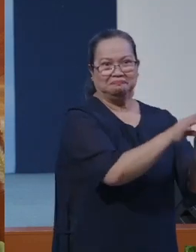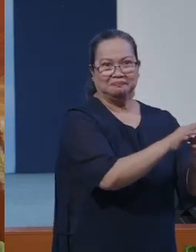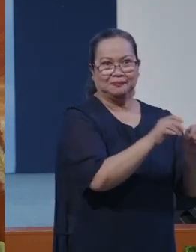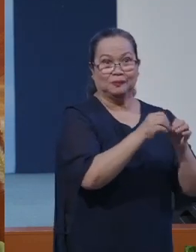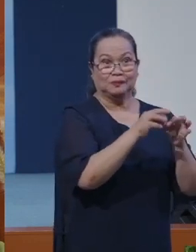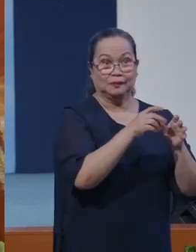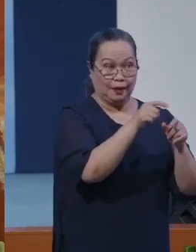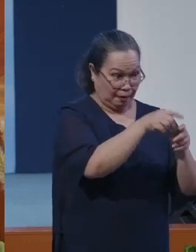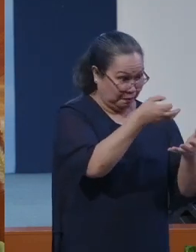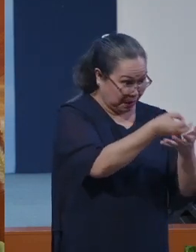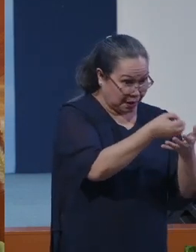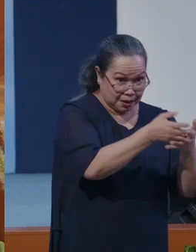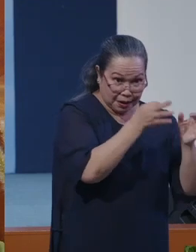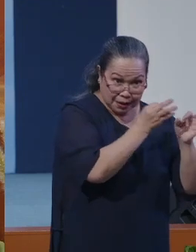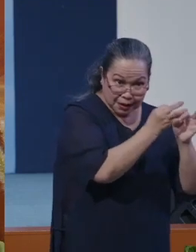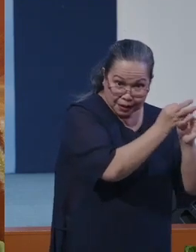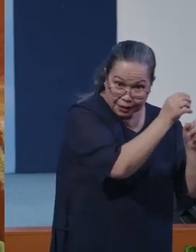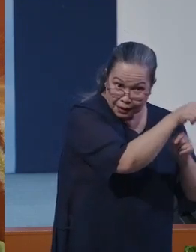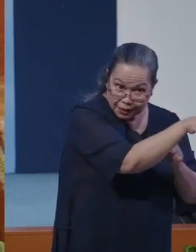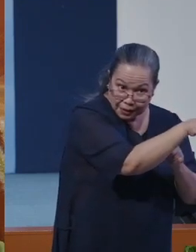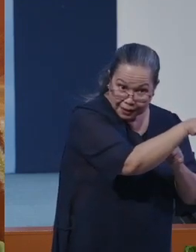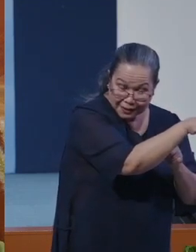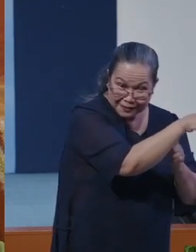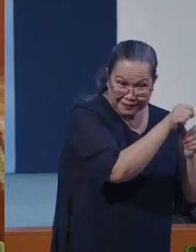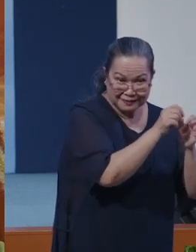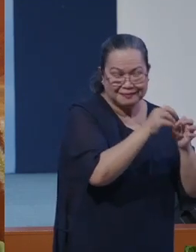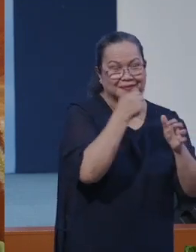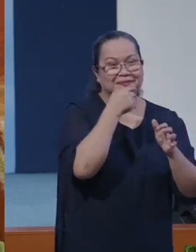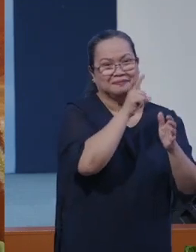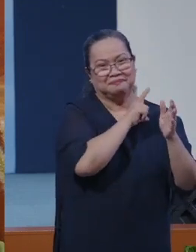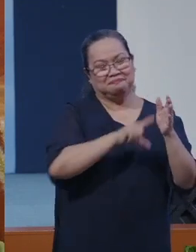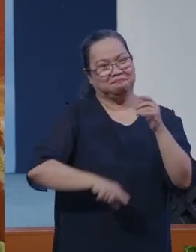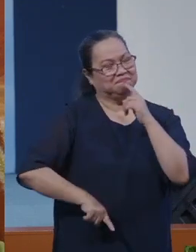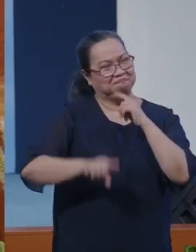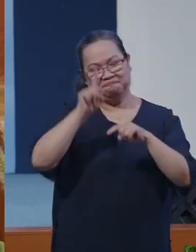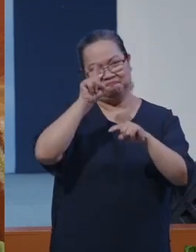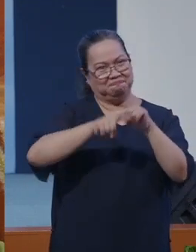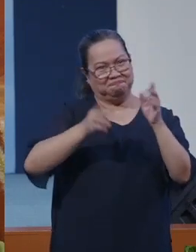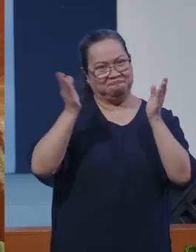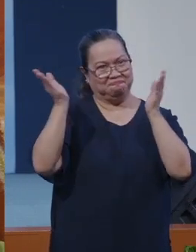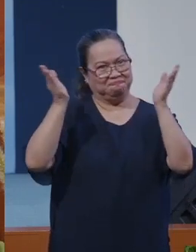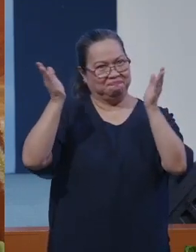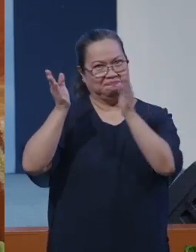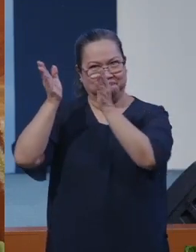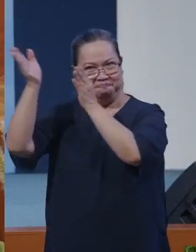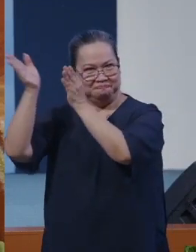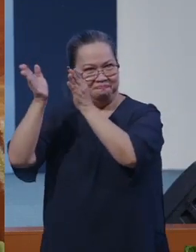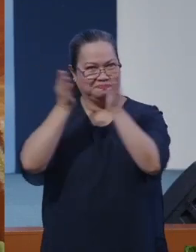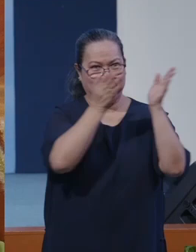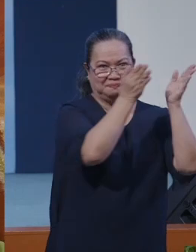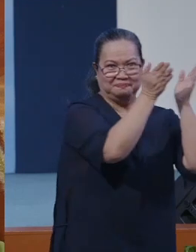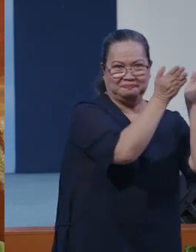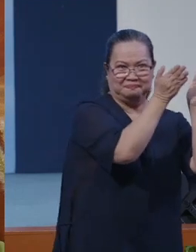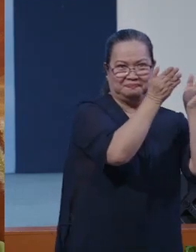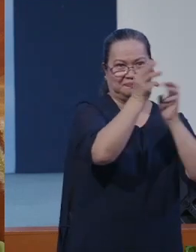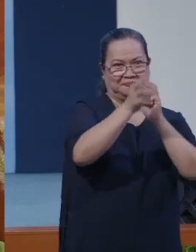ng Panginoon dito, you cannot serve God, the Lord. You cannot serve money, the world.